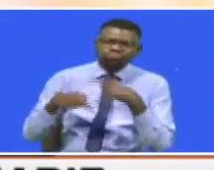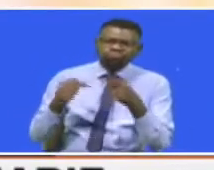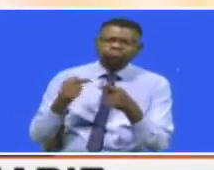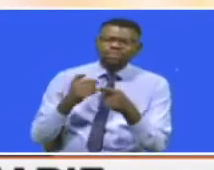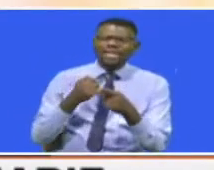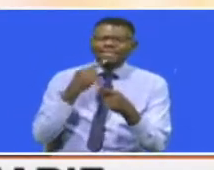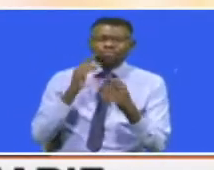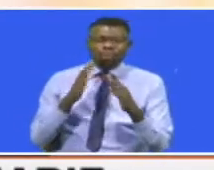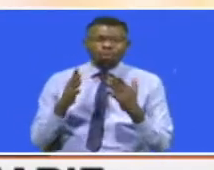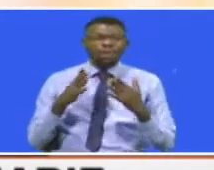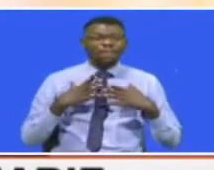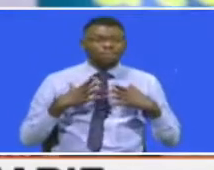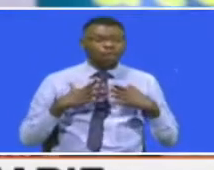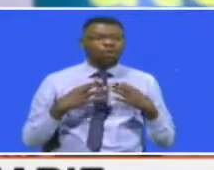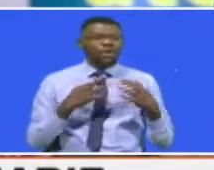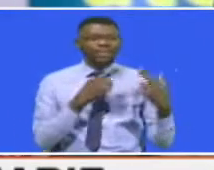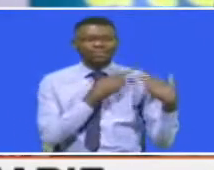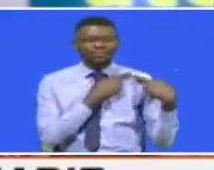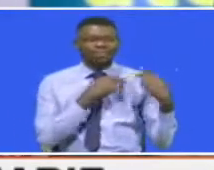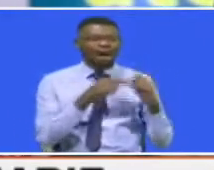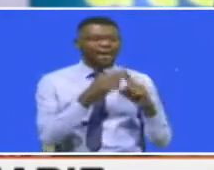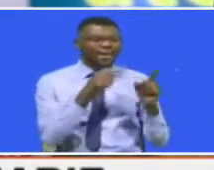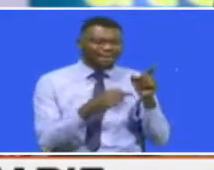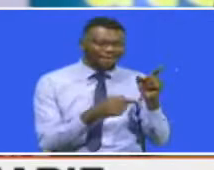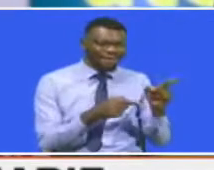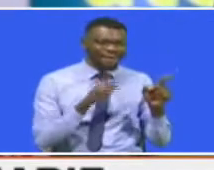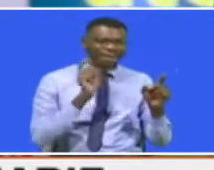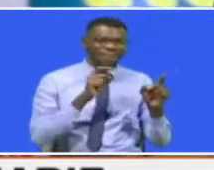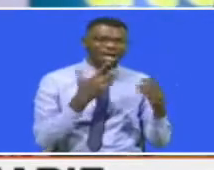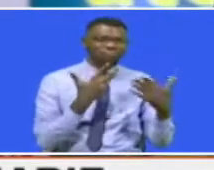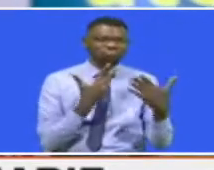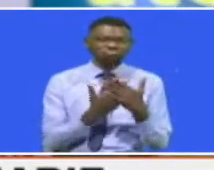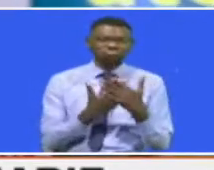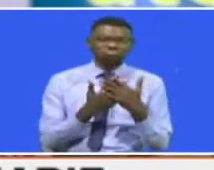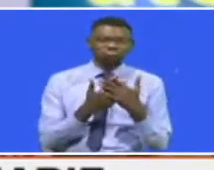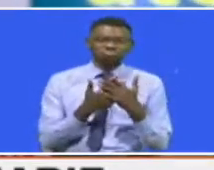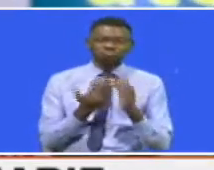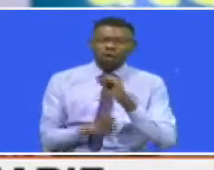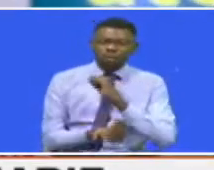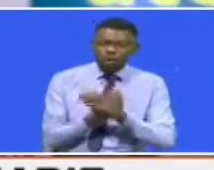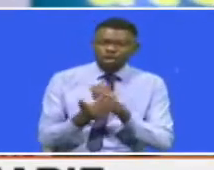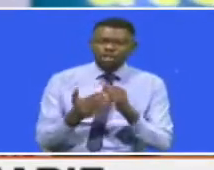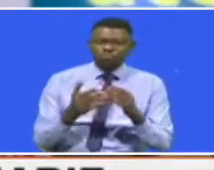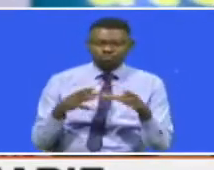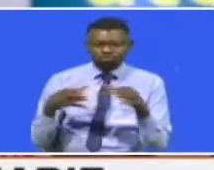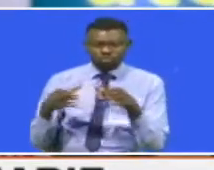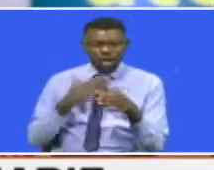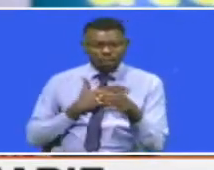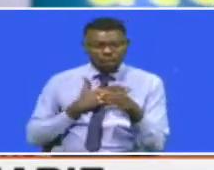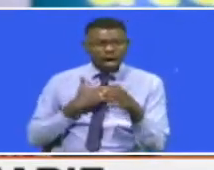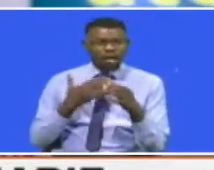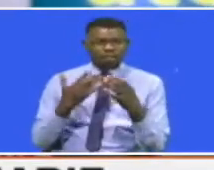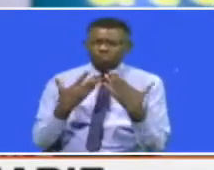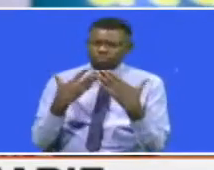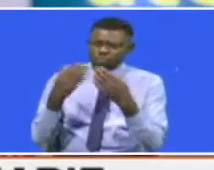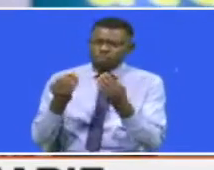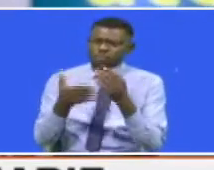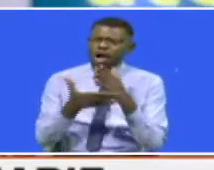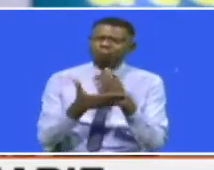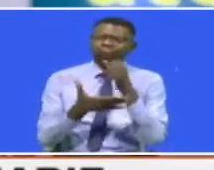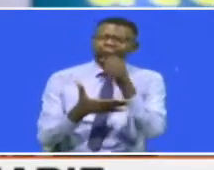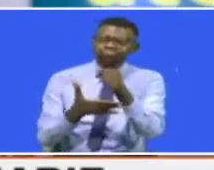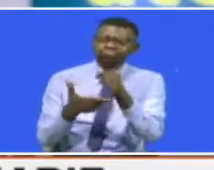waliomuua Arshad watatiwa nguvuni. By this morning we had already dispatched our rapid response team. They should be at the